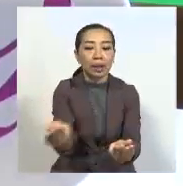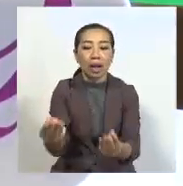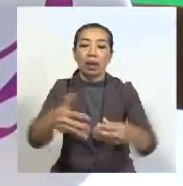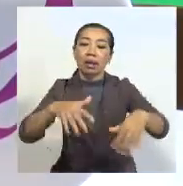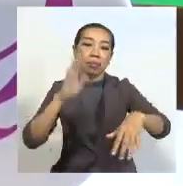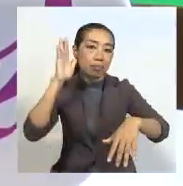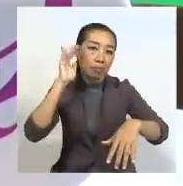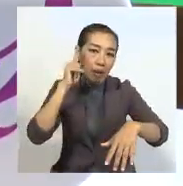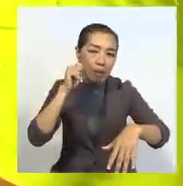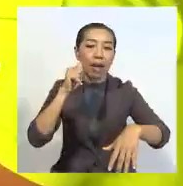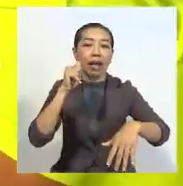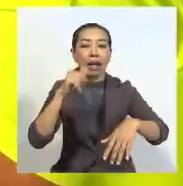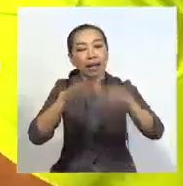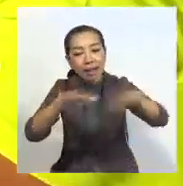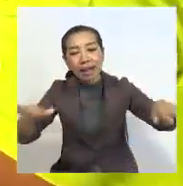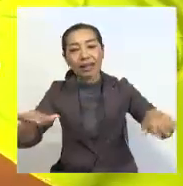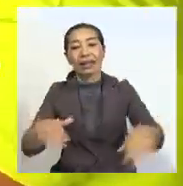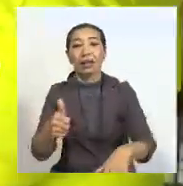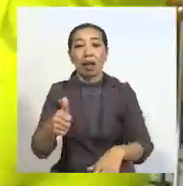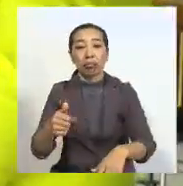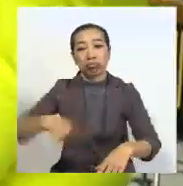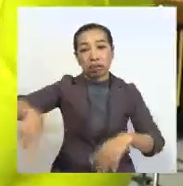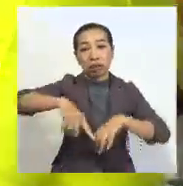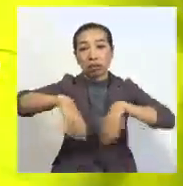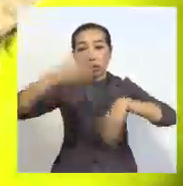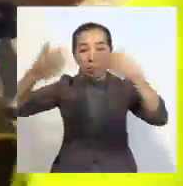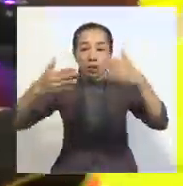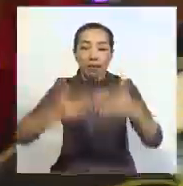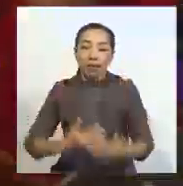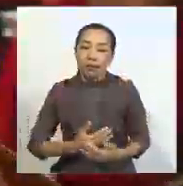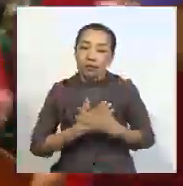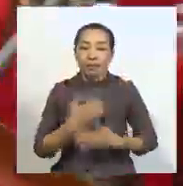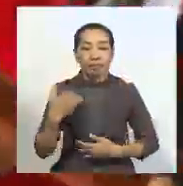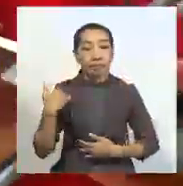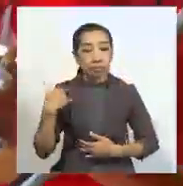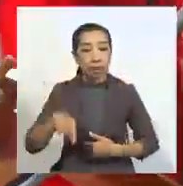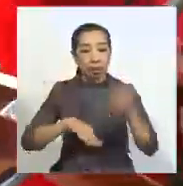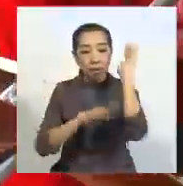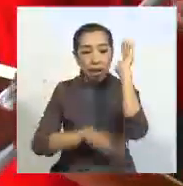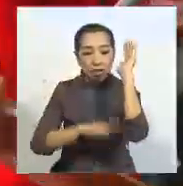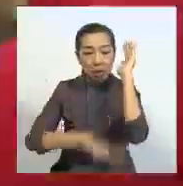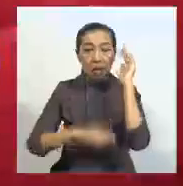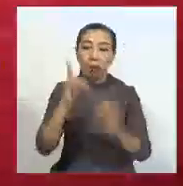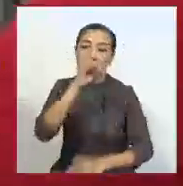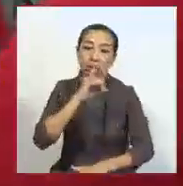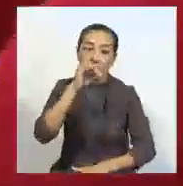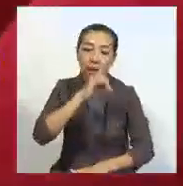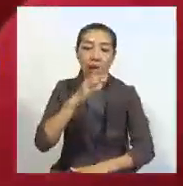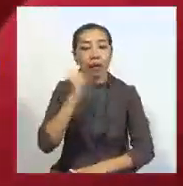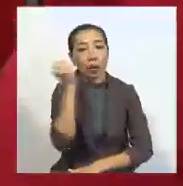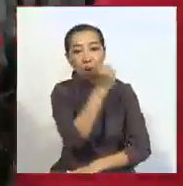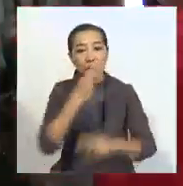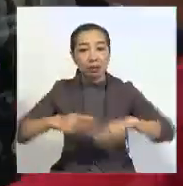ค่ะบรรยากาศภายในงานเป็นไปด้วยความอบอุ่นนะคะนอกจากนี้ตัวแทนศิลปินภาคใต้ได้มาร่วมร้องเพลงสร้